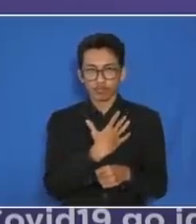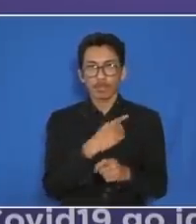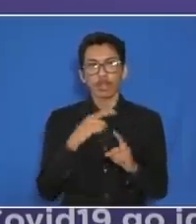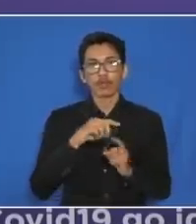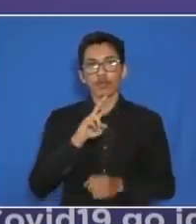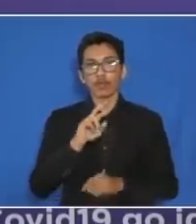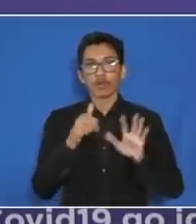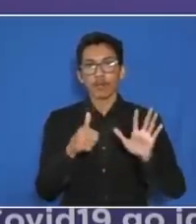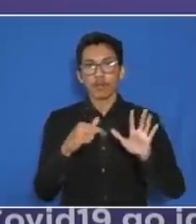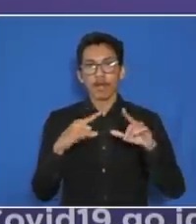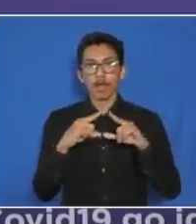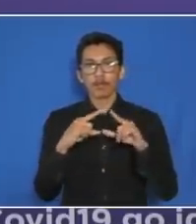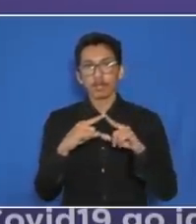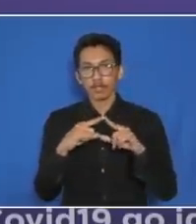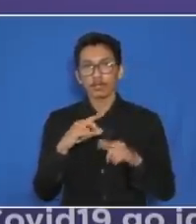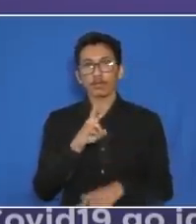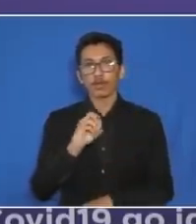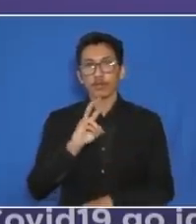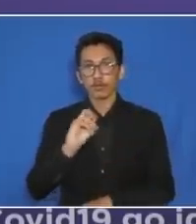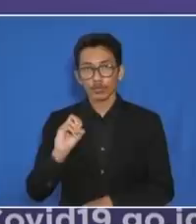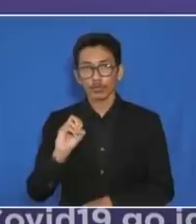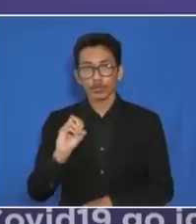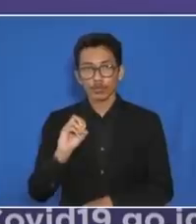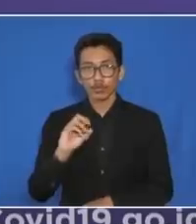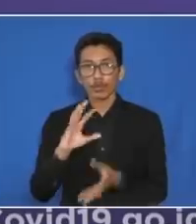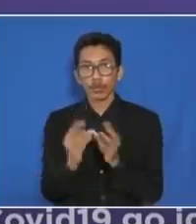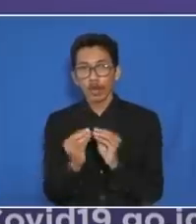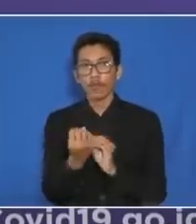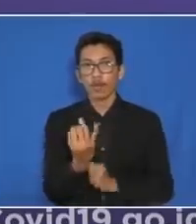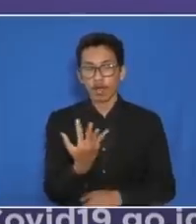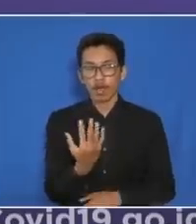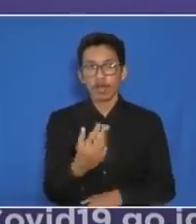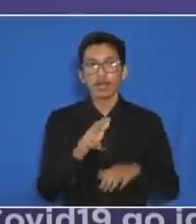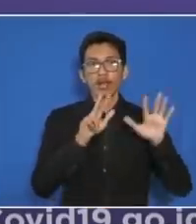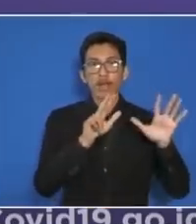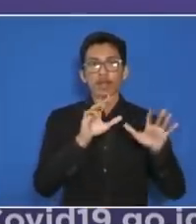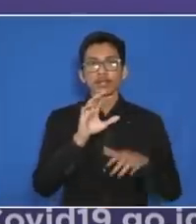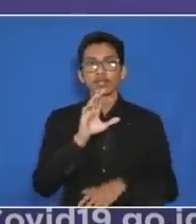April Hai 2020 setelah mencapai